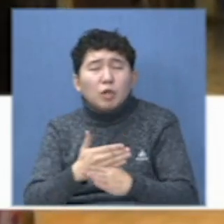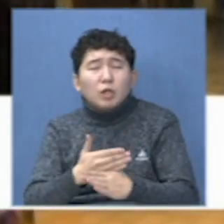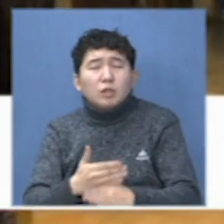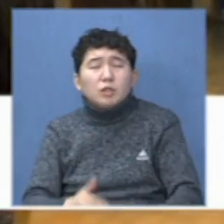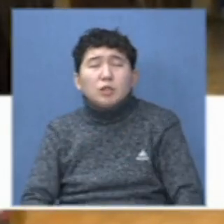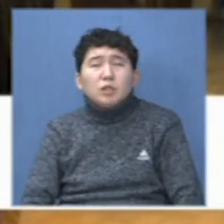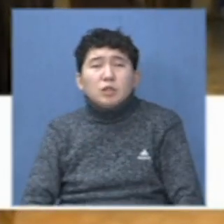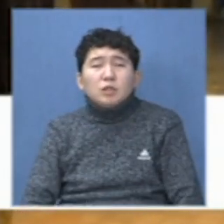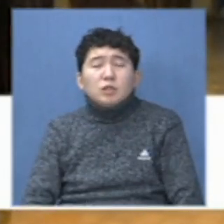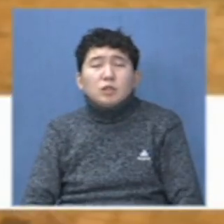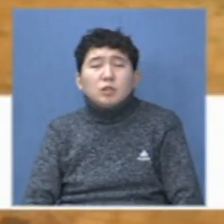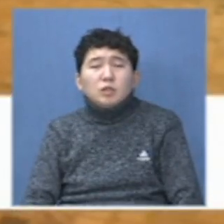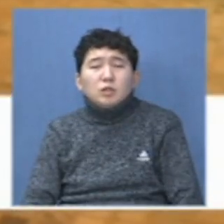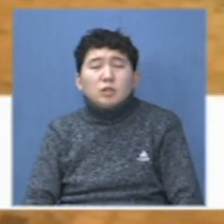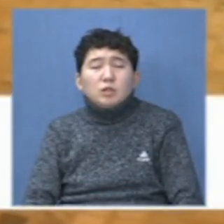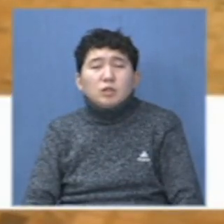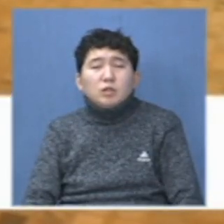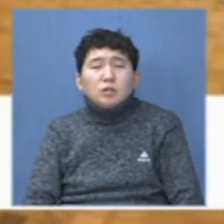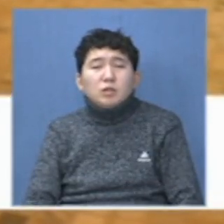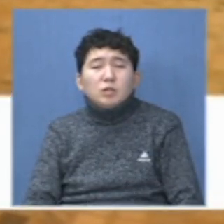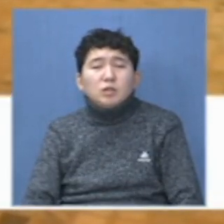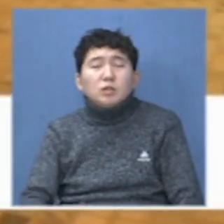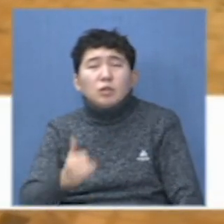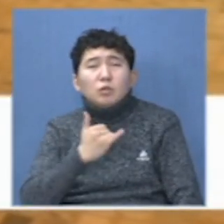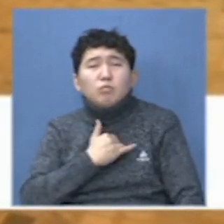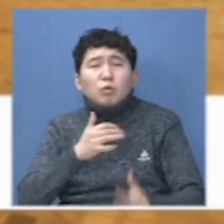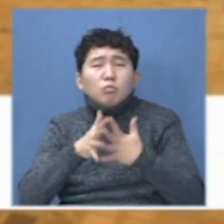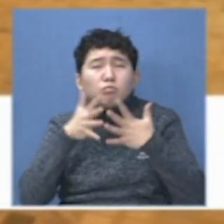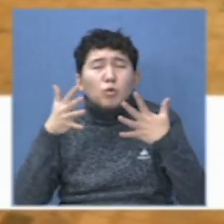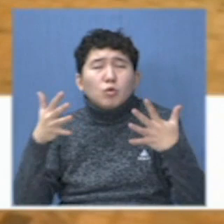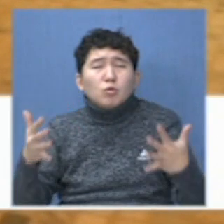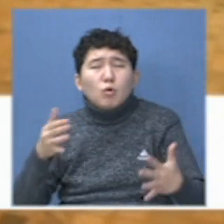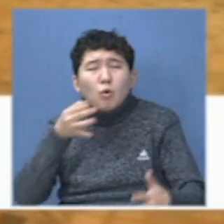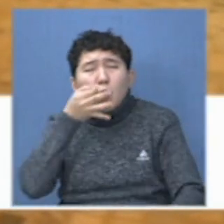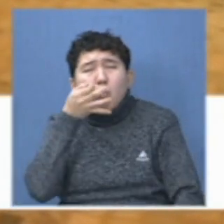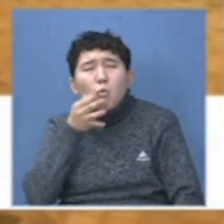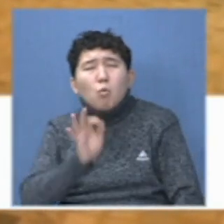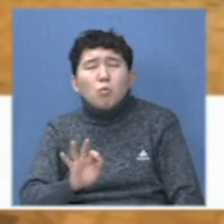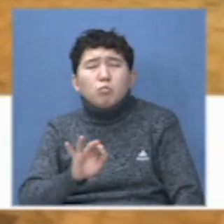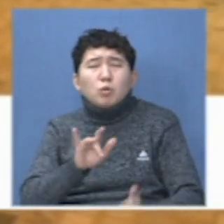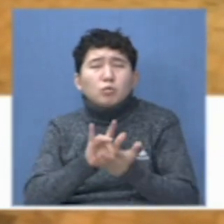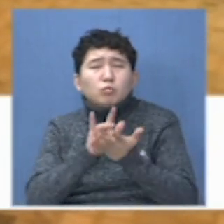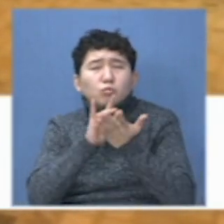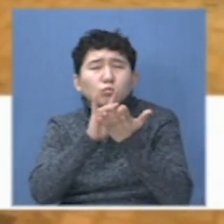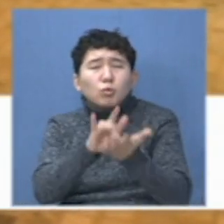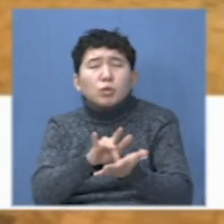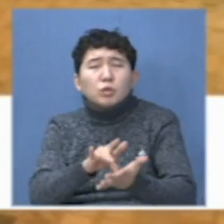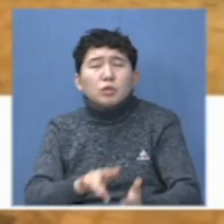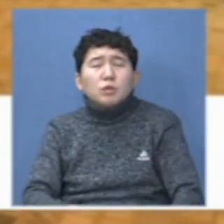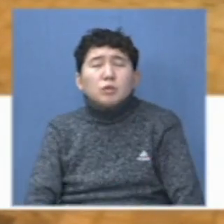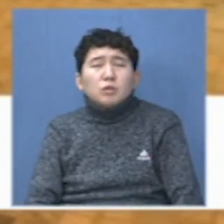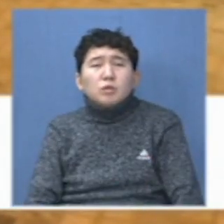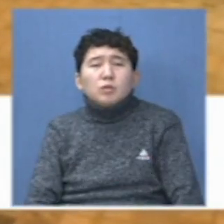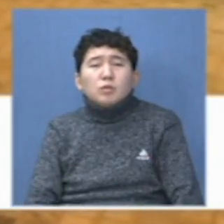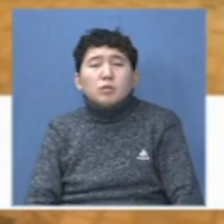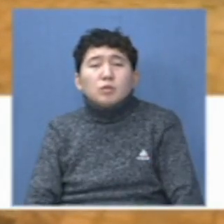лучшую, так сказать, сторону. У меня очень большой опыт туристских